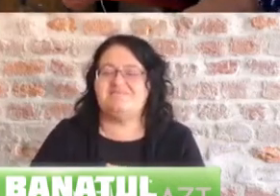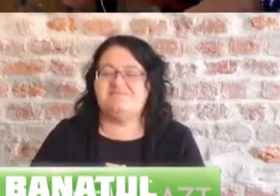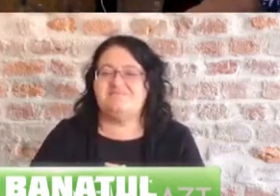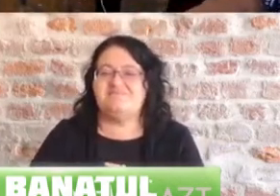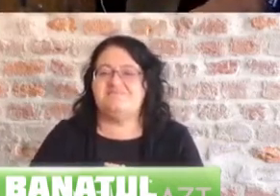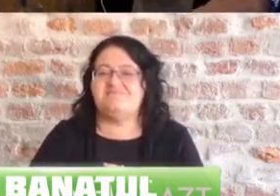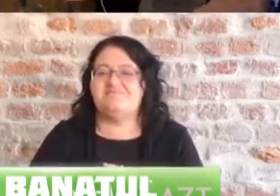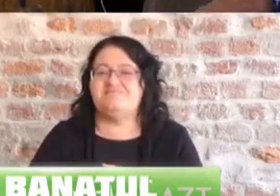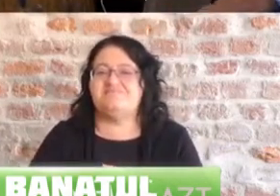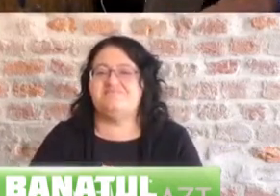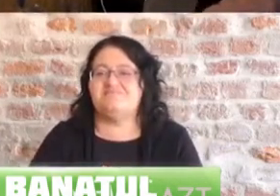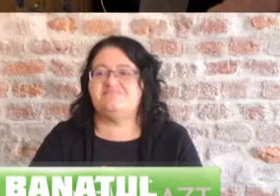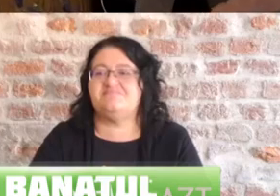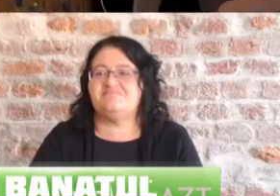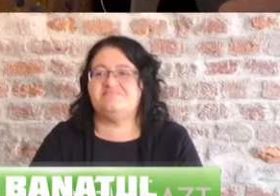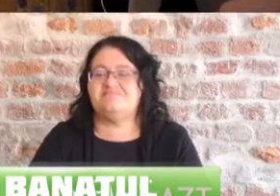De asemenea,